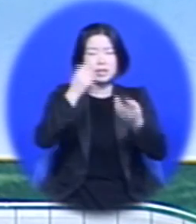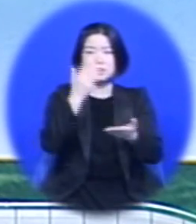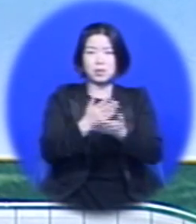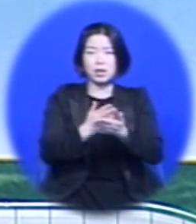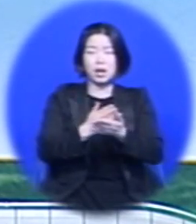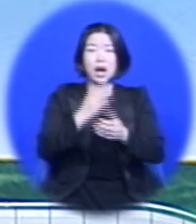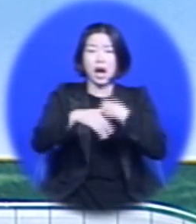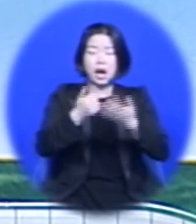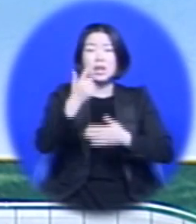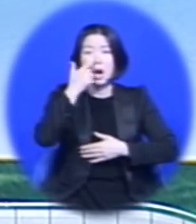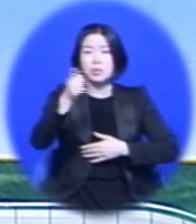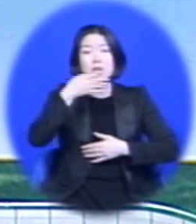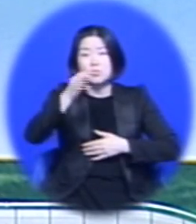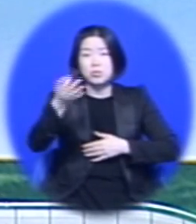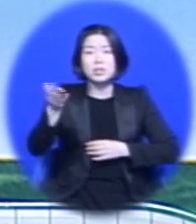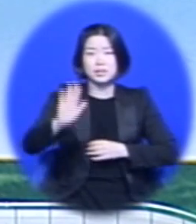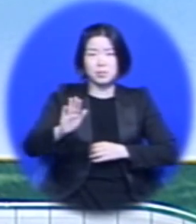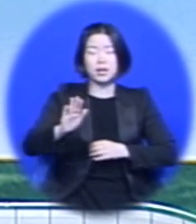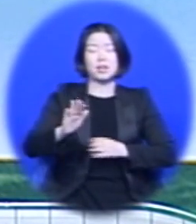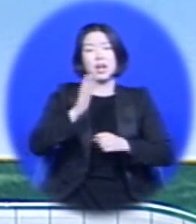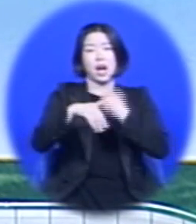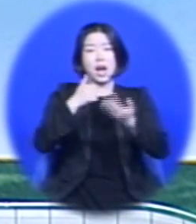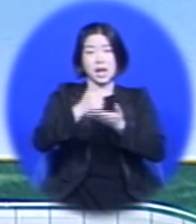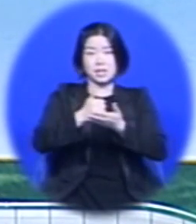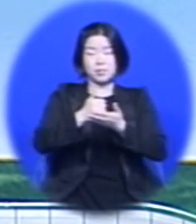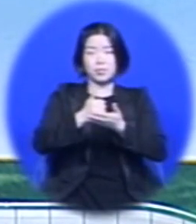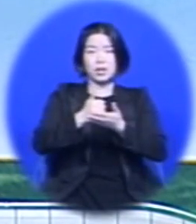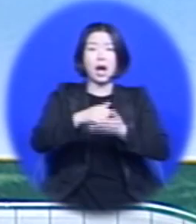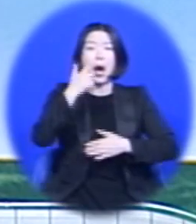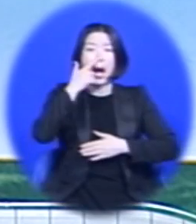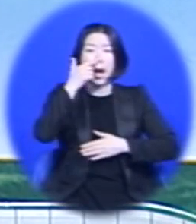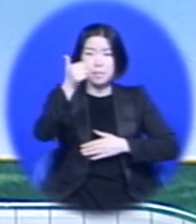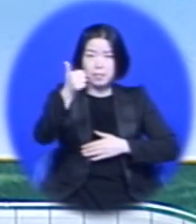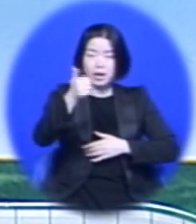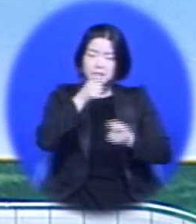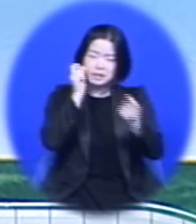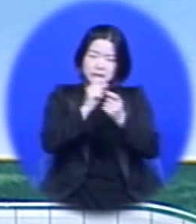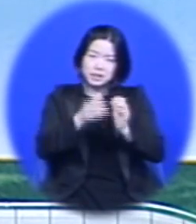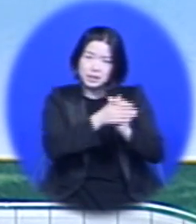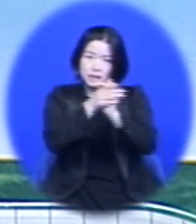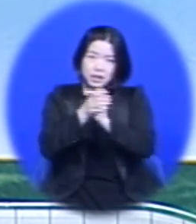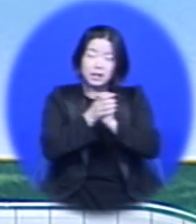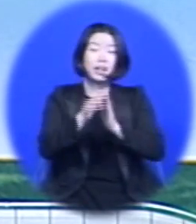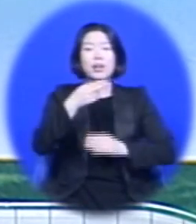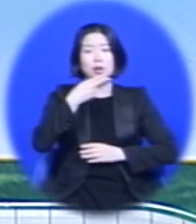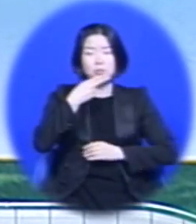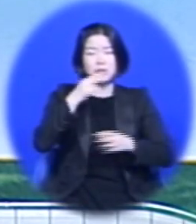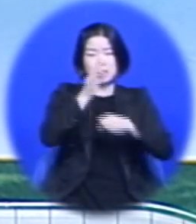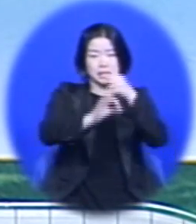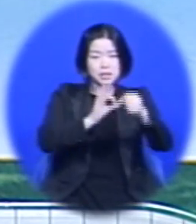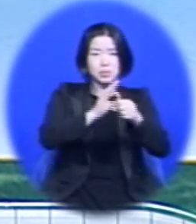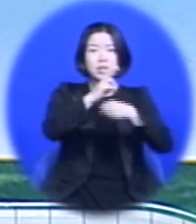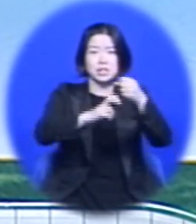하나님 아버지라고는 했지만 하나님과의 아빠라고 부르는 친밀함이 없이 10년을